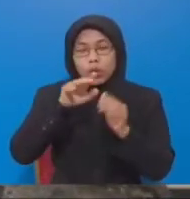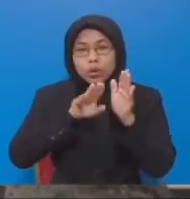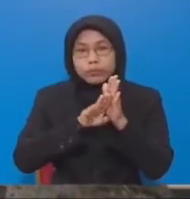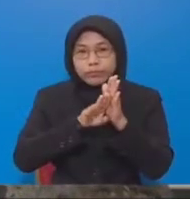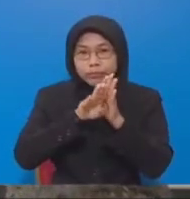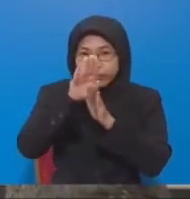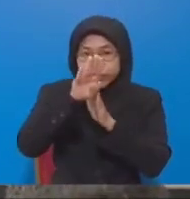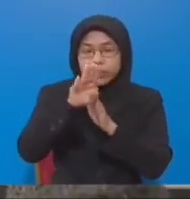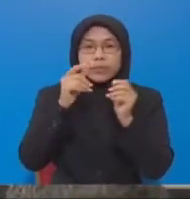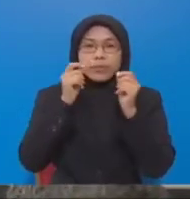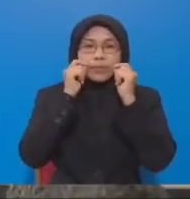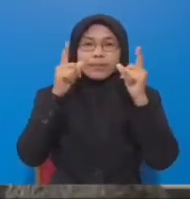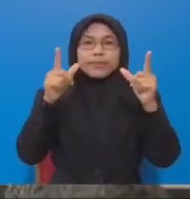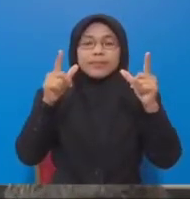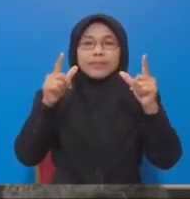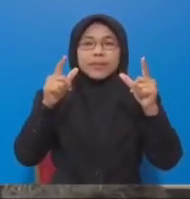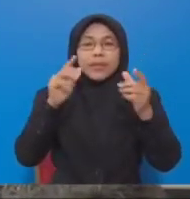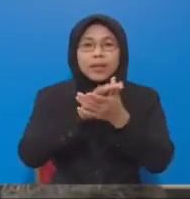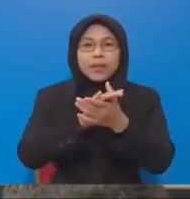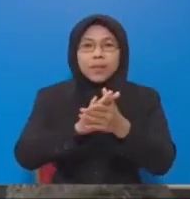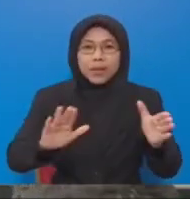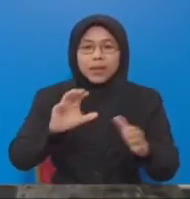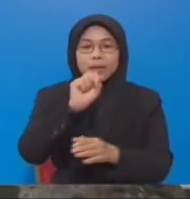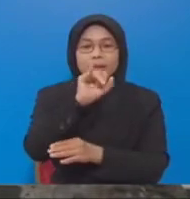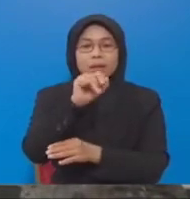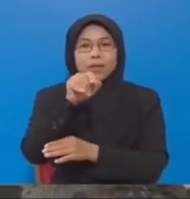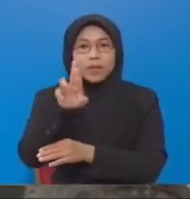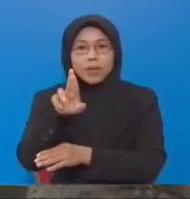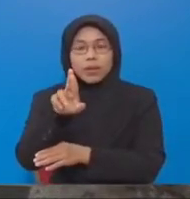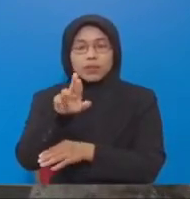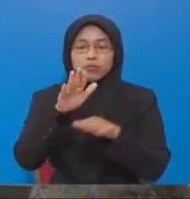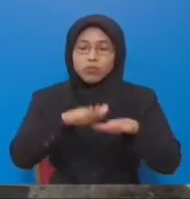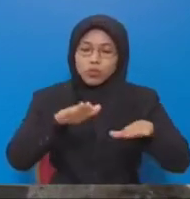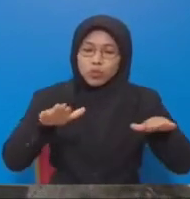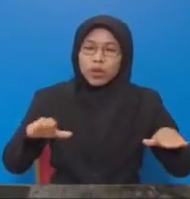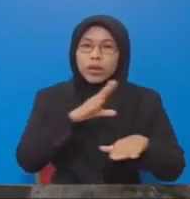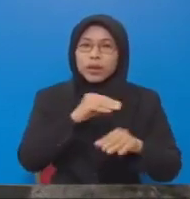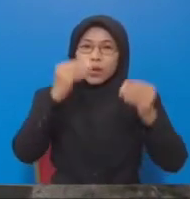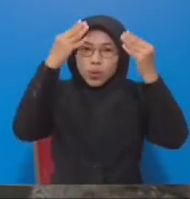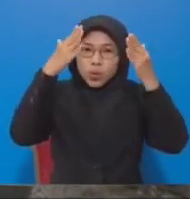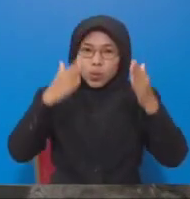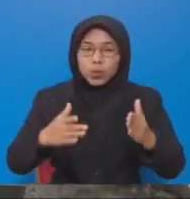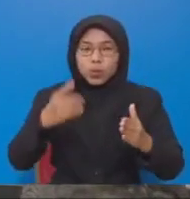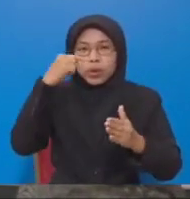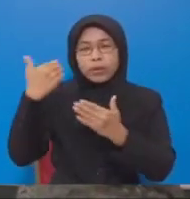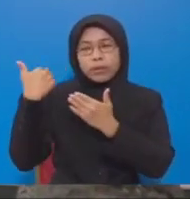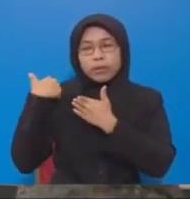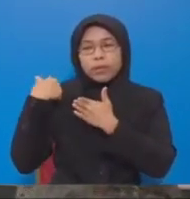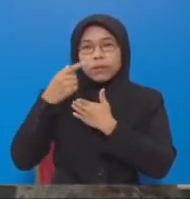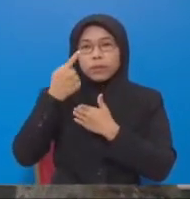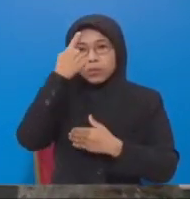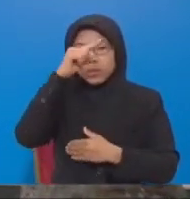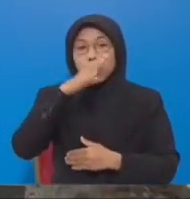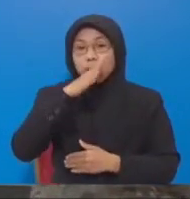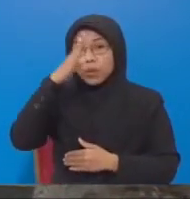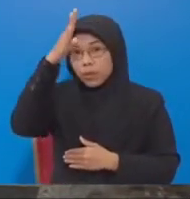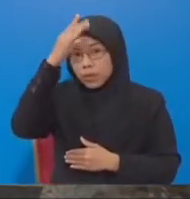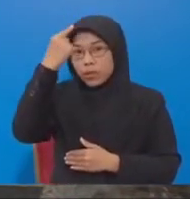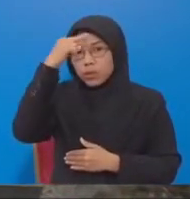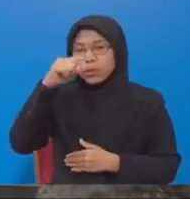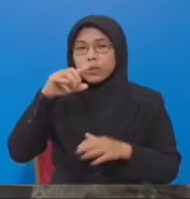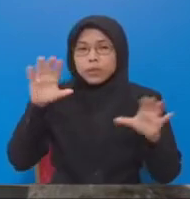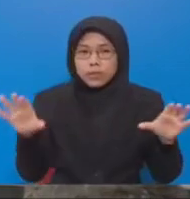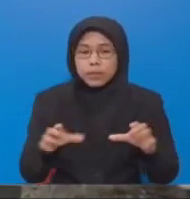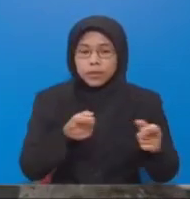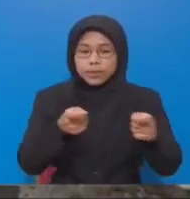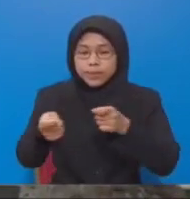meningkatkan tahap kesadaran keselamatan cyber di kalangan murid dan guru di samping prana tanggungjawab you bapak dalam